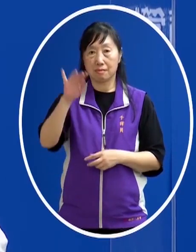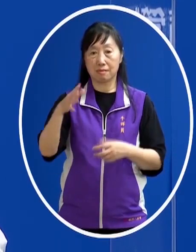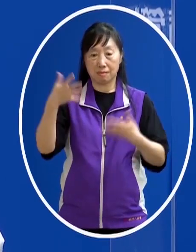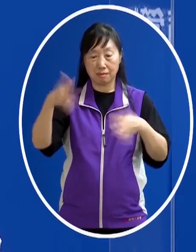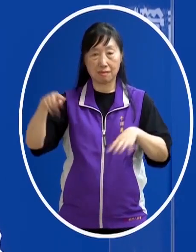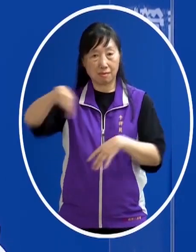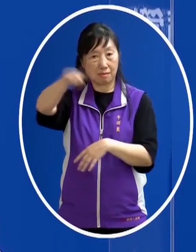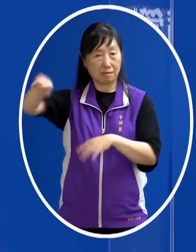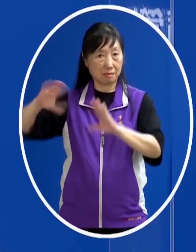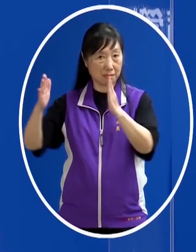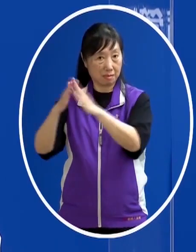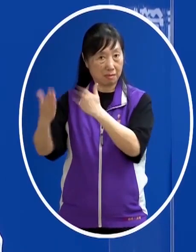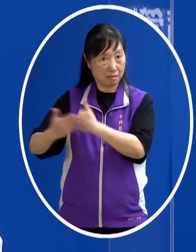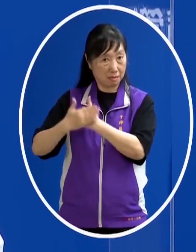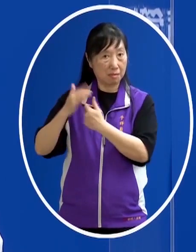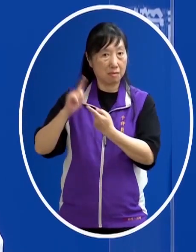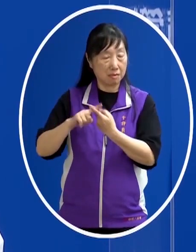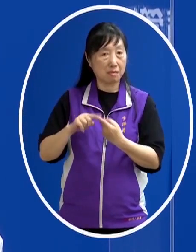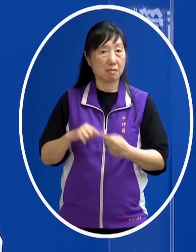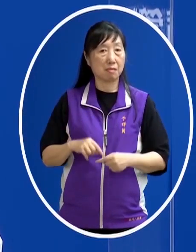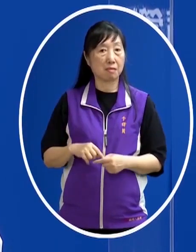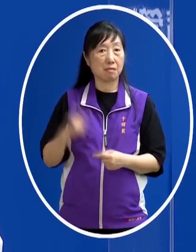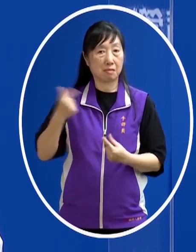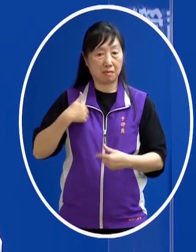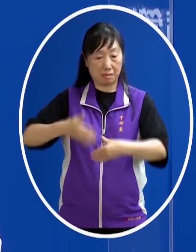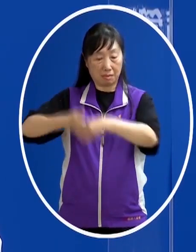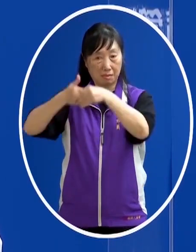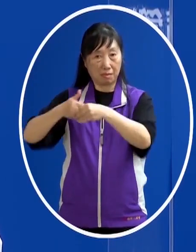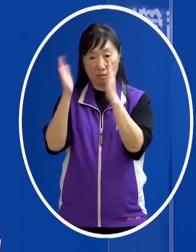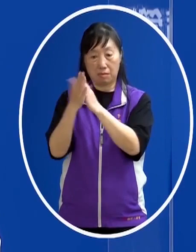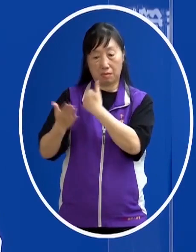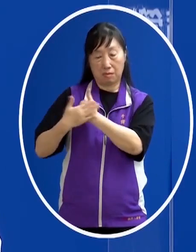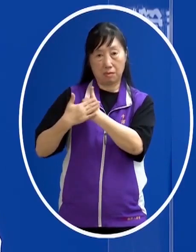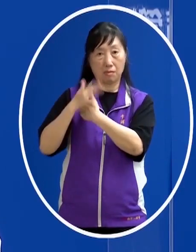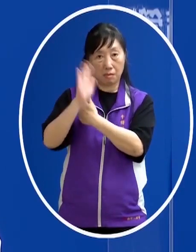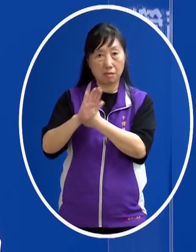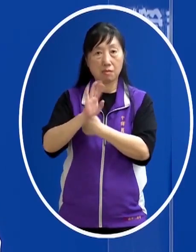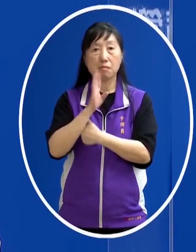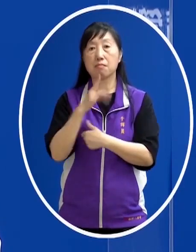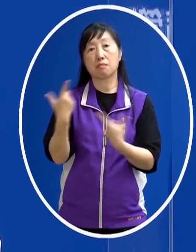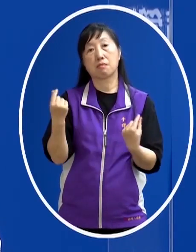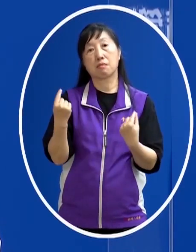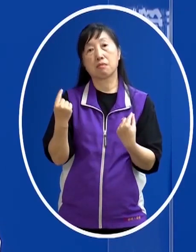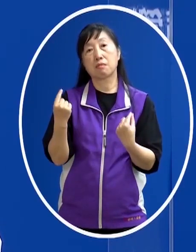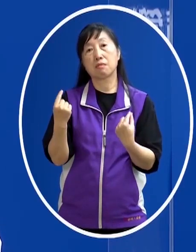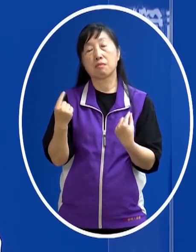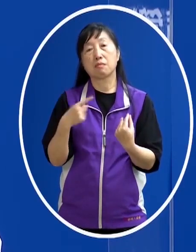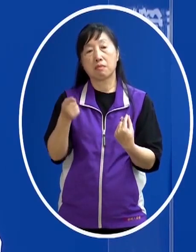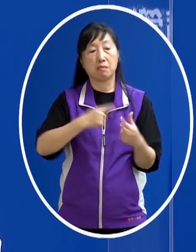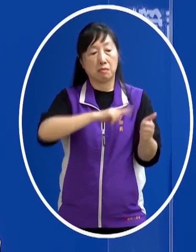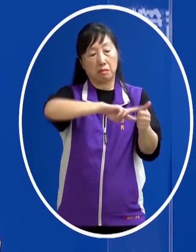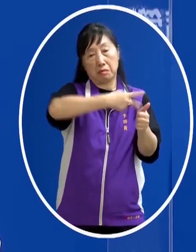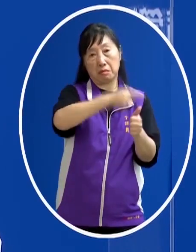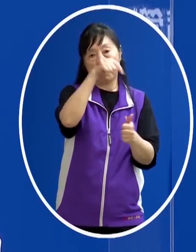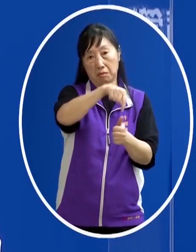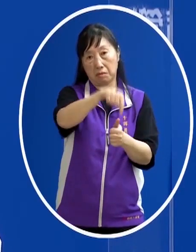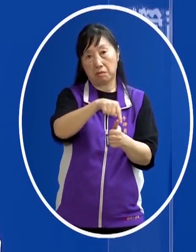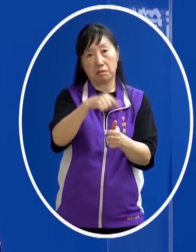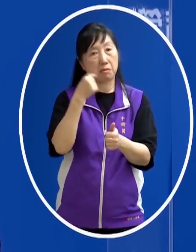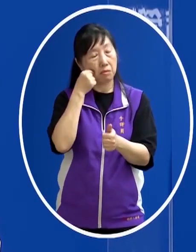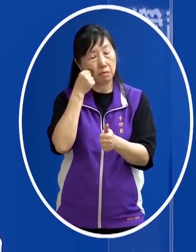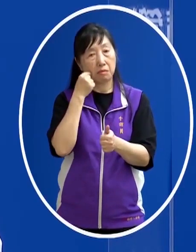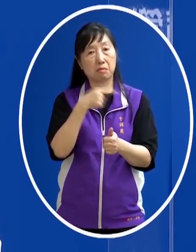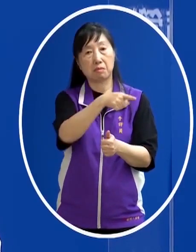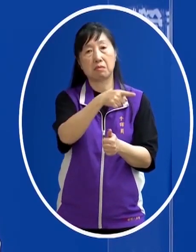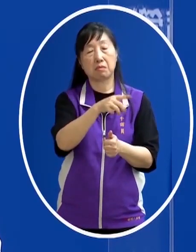念相近国家，以及这一次友邦全体都为我们直言，但是仍然没有办法改变世界卫生组织秘书